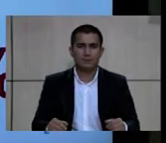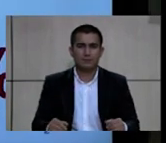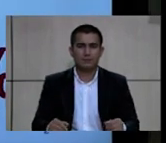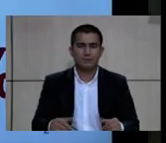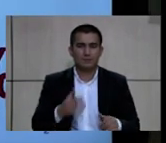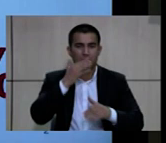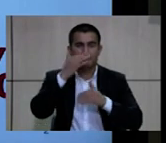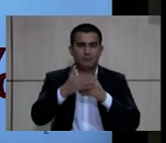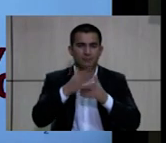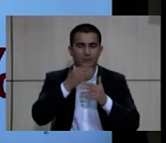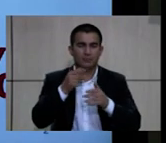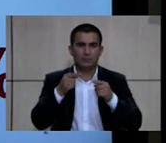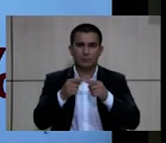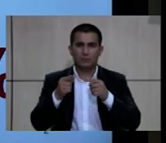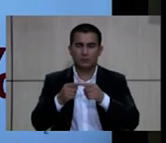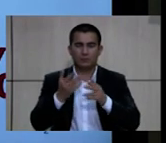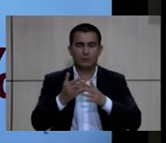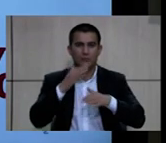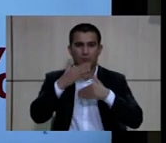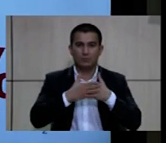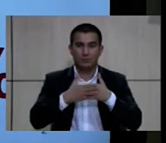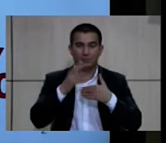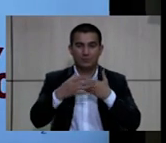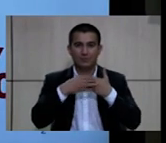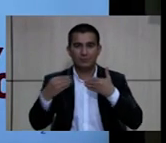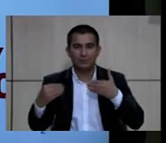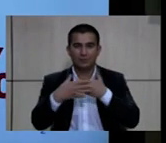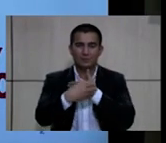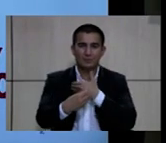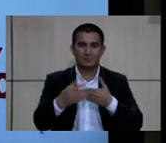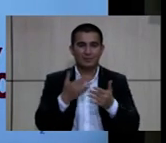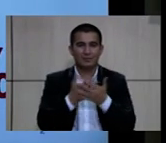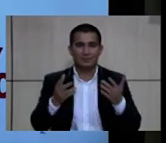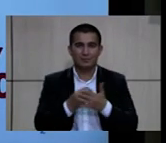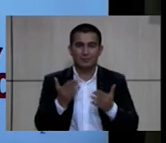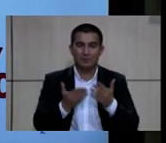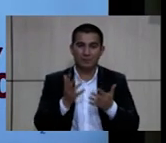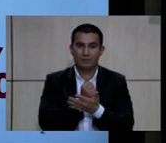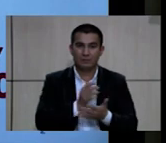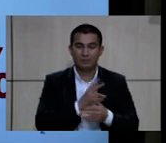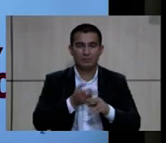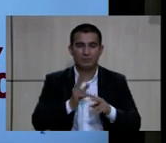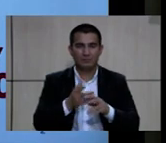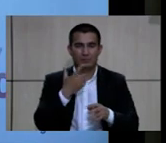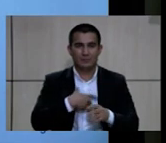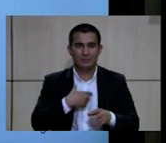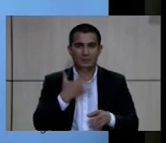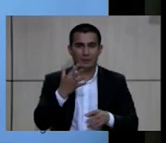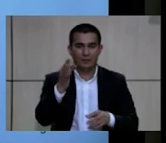Tashqi burchagi. Agar sizda ham xuddi shunday javob bo'lgan bo'lsa, o'zingizga 5%